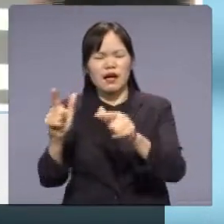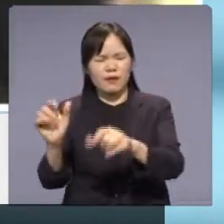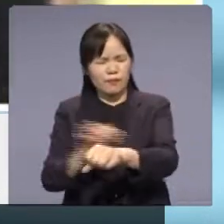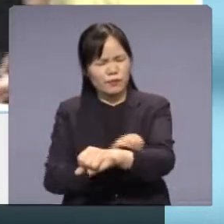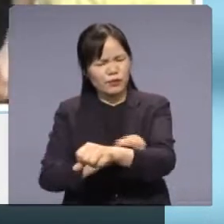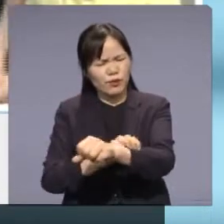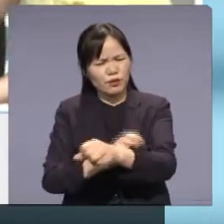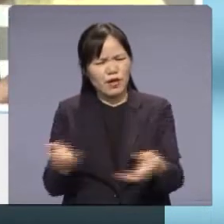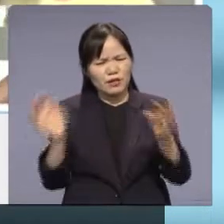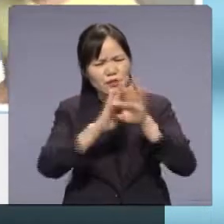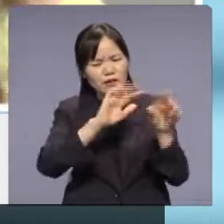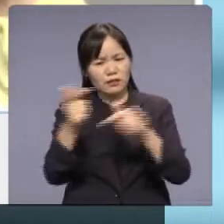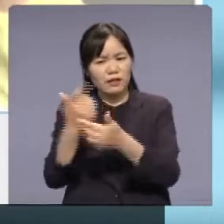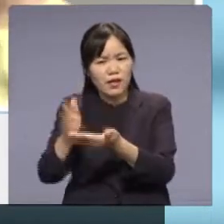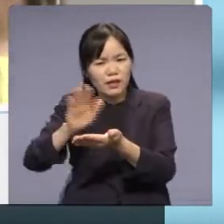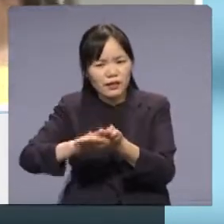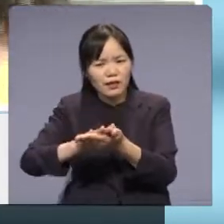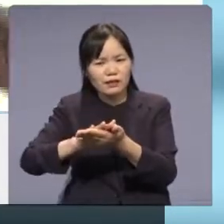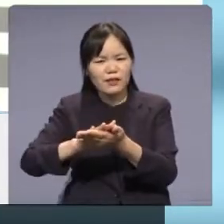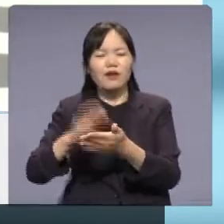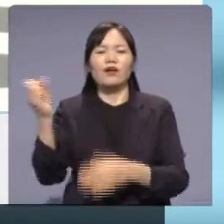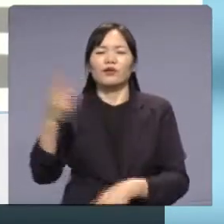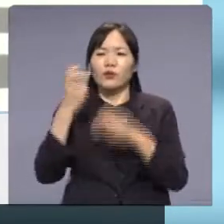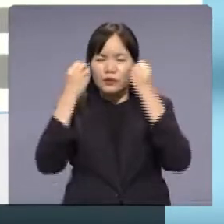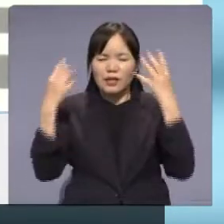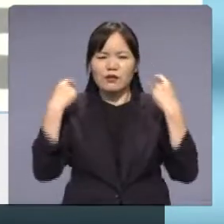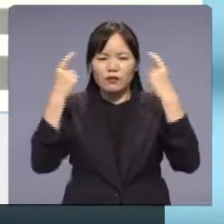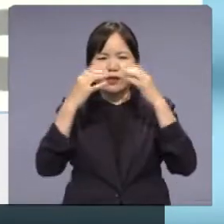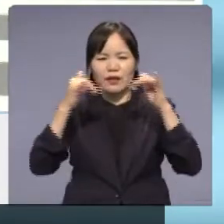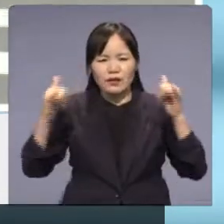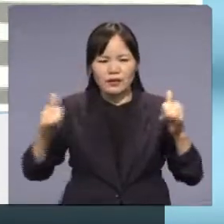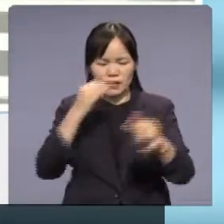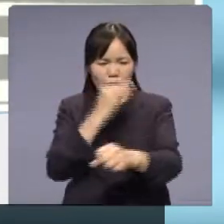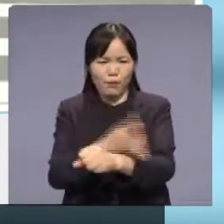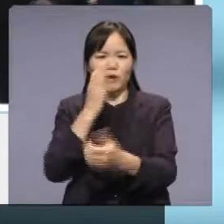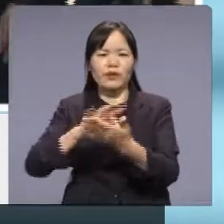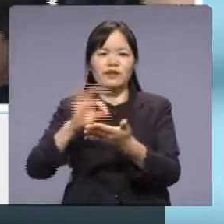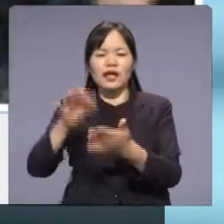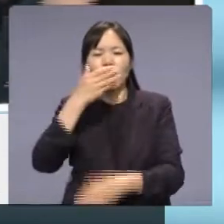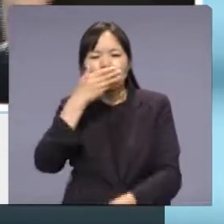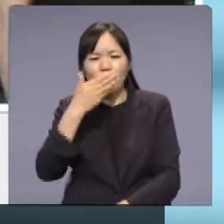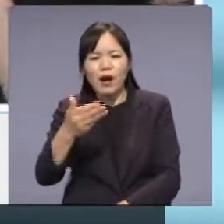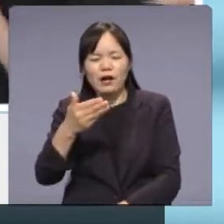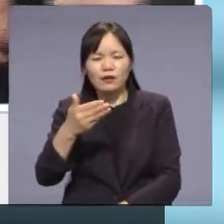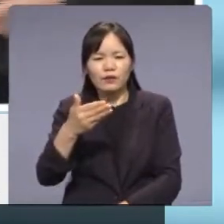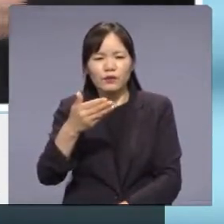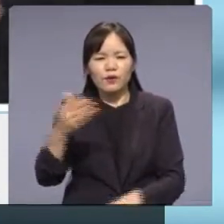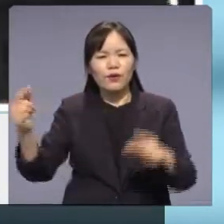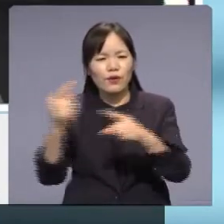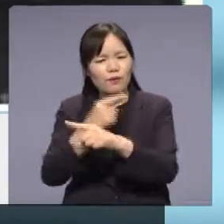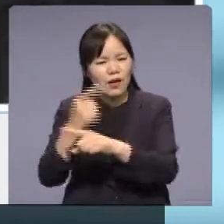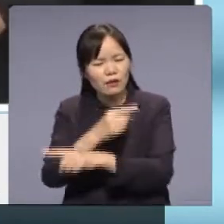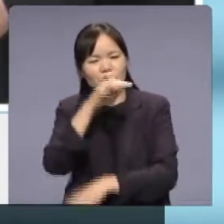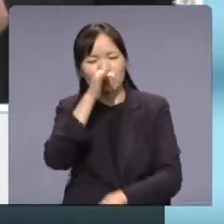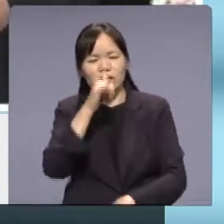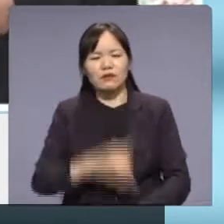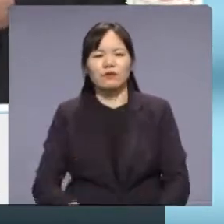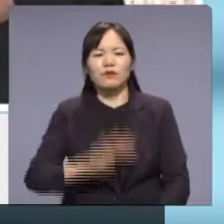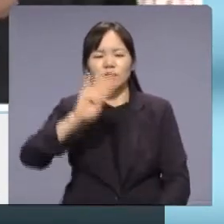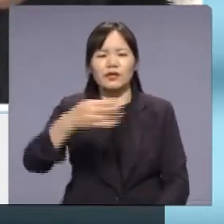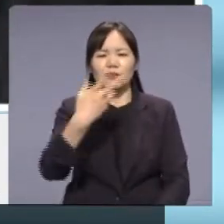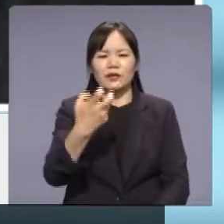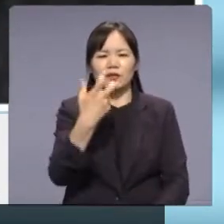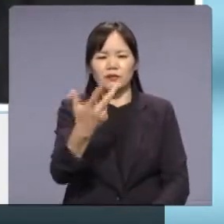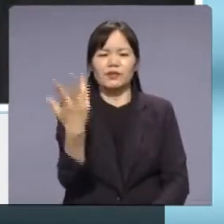시설도 좀 개선해 가고 그리고 또 새로운 관광객이나 이런 분들이 편리하게 사용할 수 있게 그렇게 좀 해 갔었고 그리고